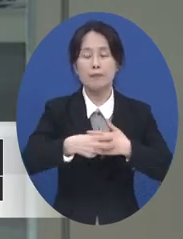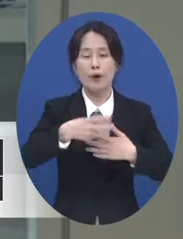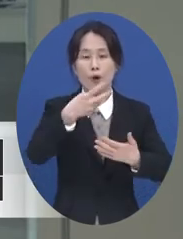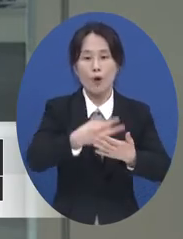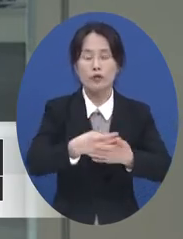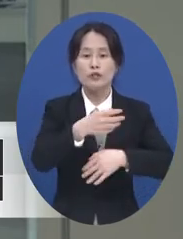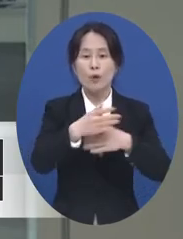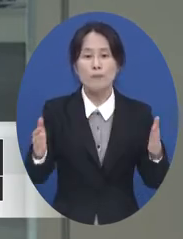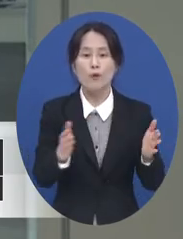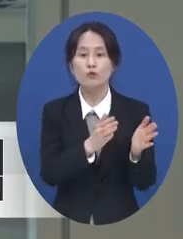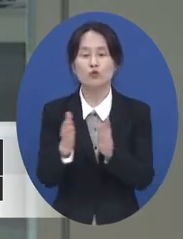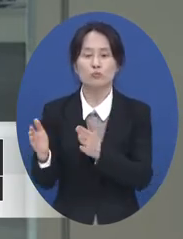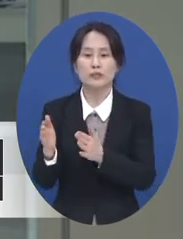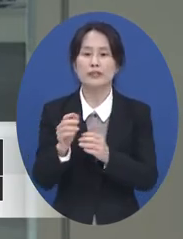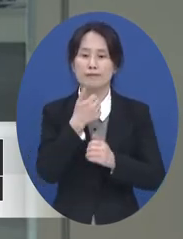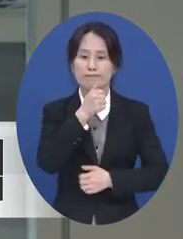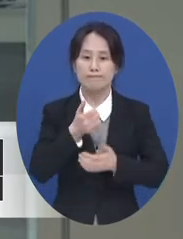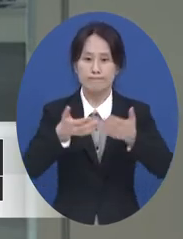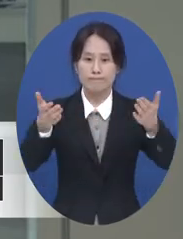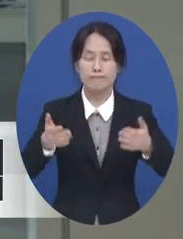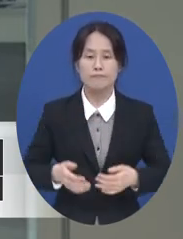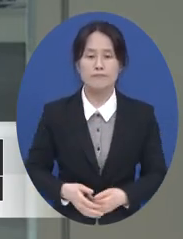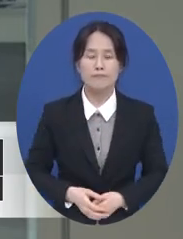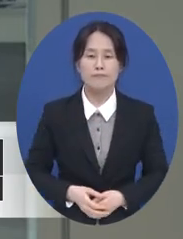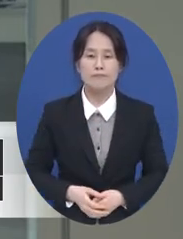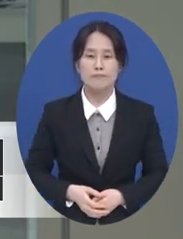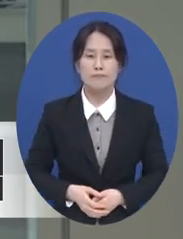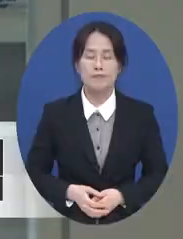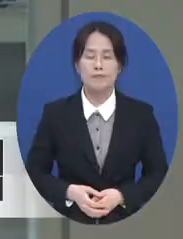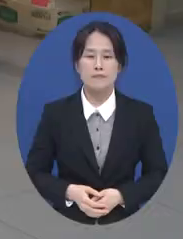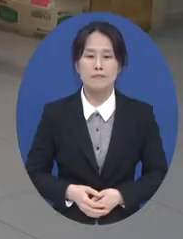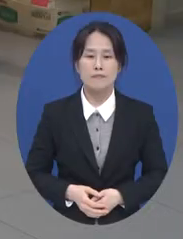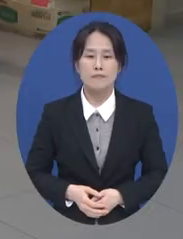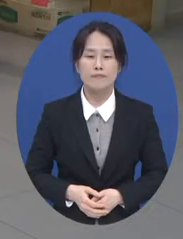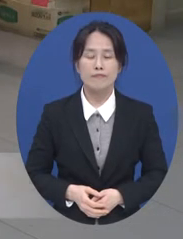들어갔다는 소식입니다. 최재현 기자가 자세히 보도합니다.